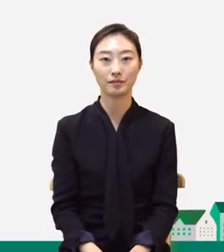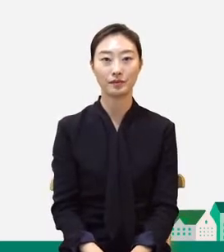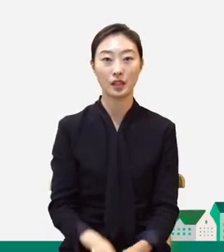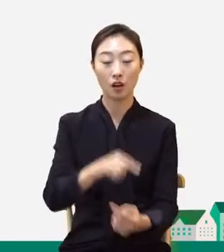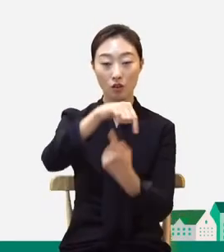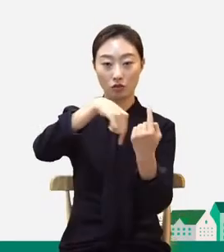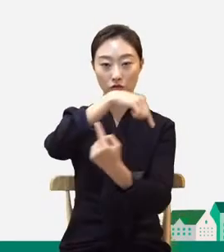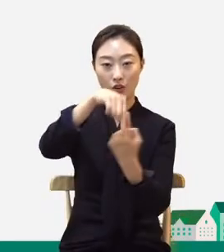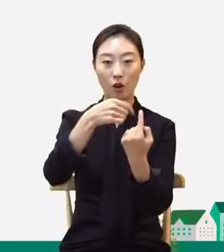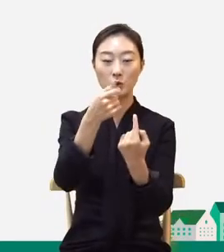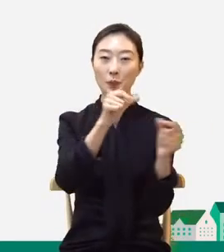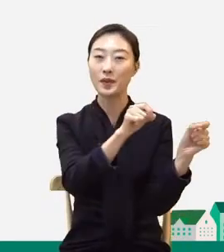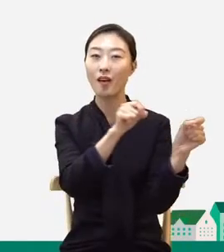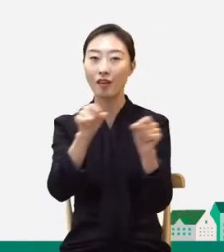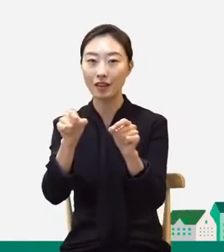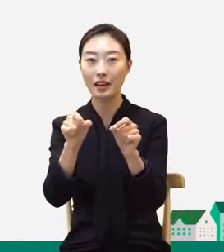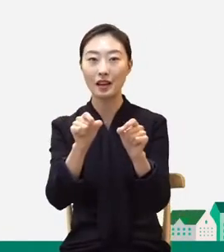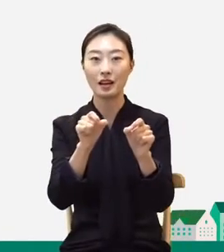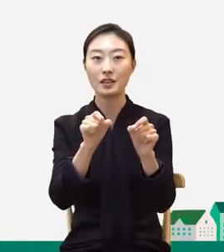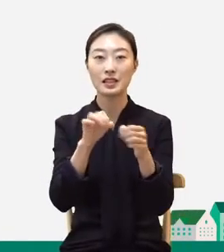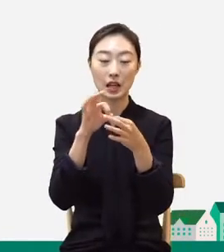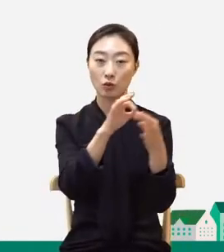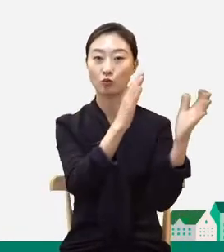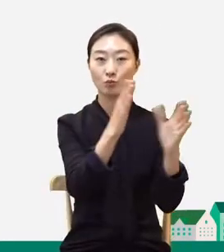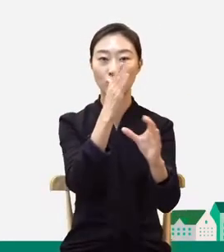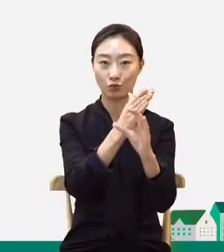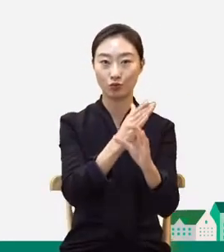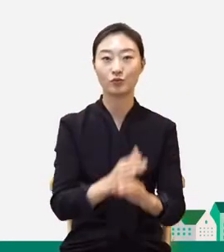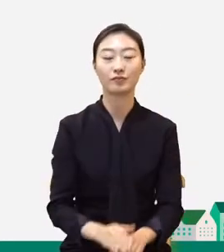계속 준비 중에 있는 것으로 알고 있습니다.